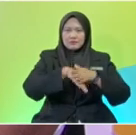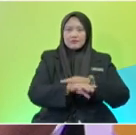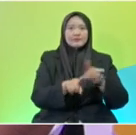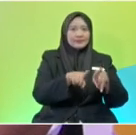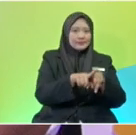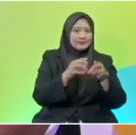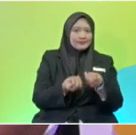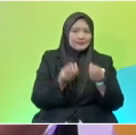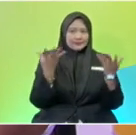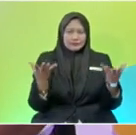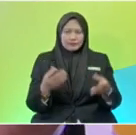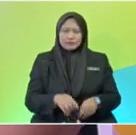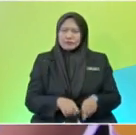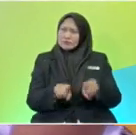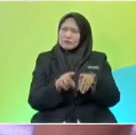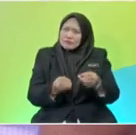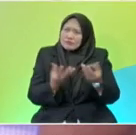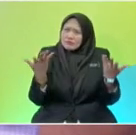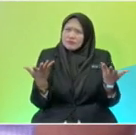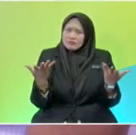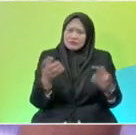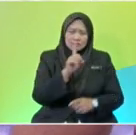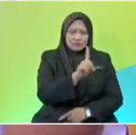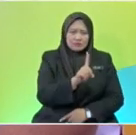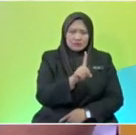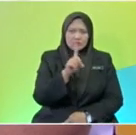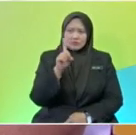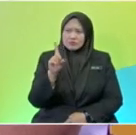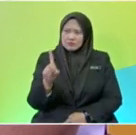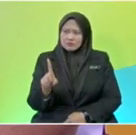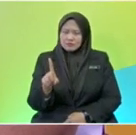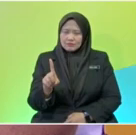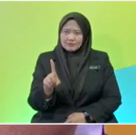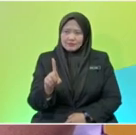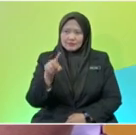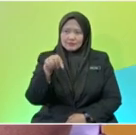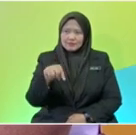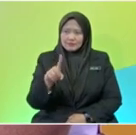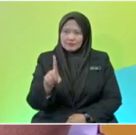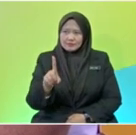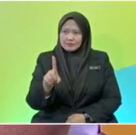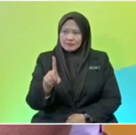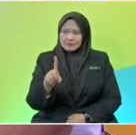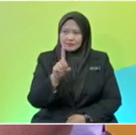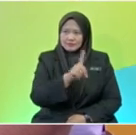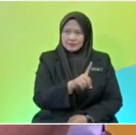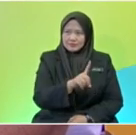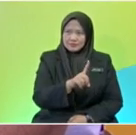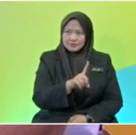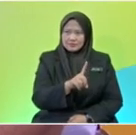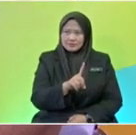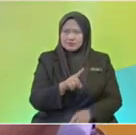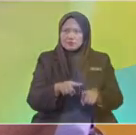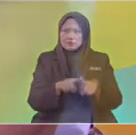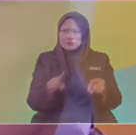karena masukkan sama banyak sini satu sini satu sini satu sini satu tapi